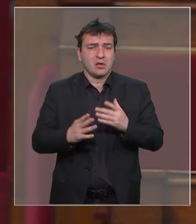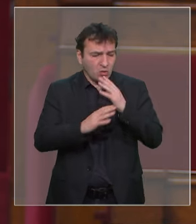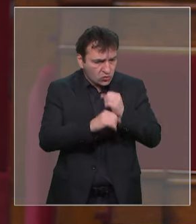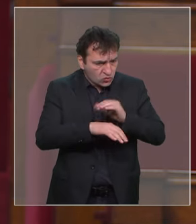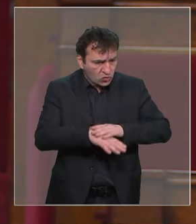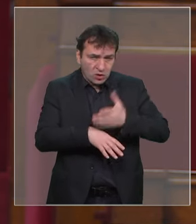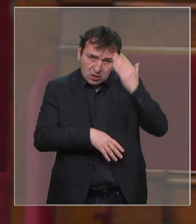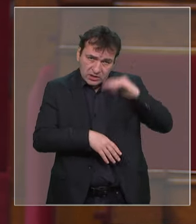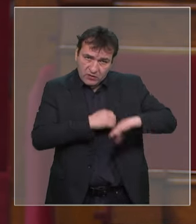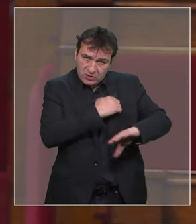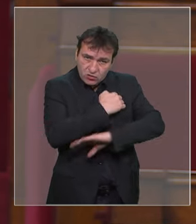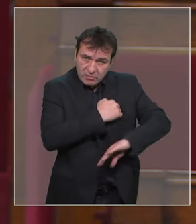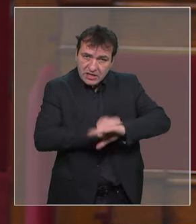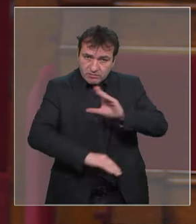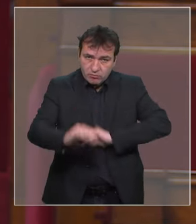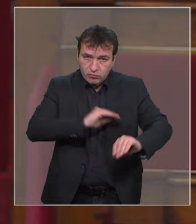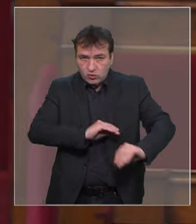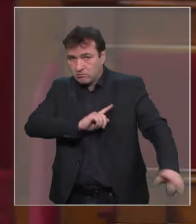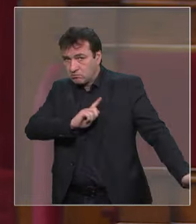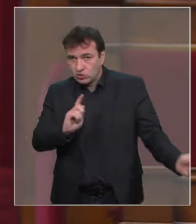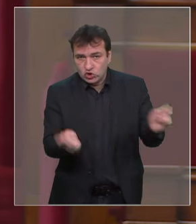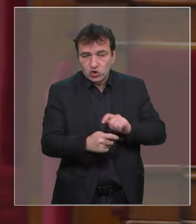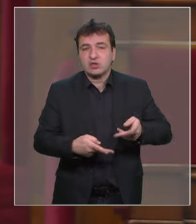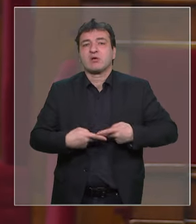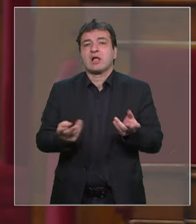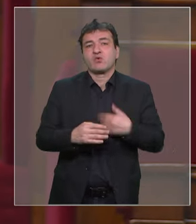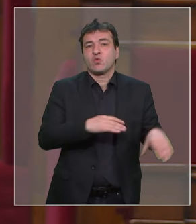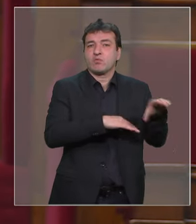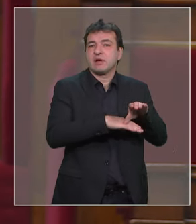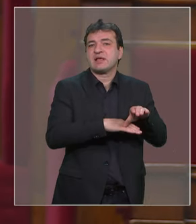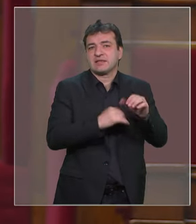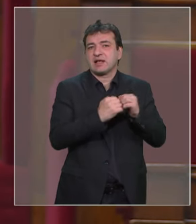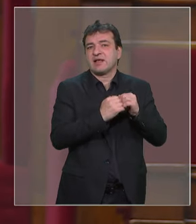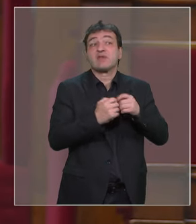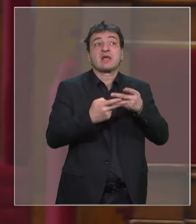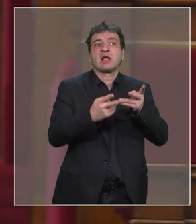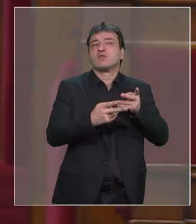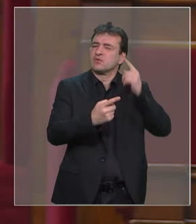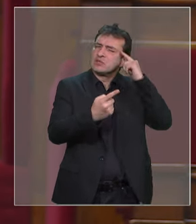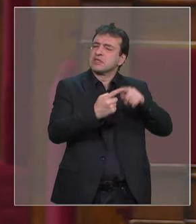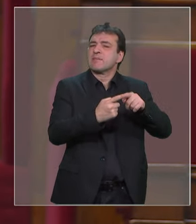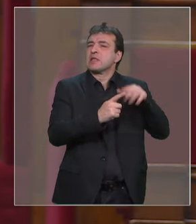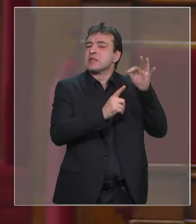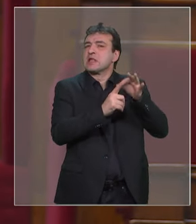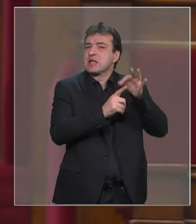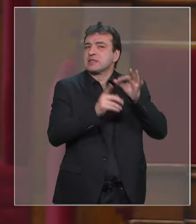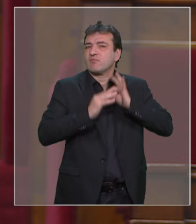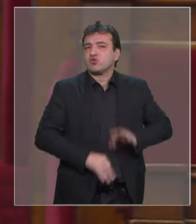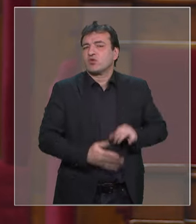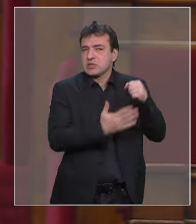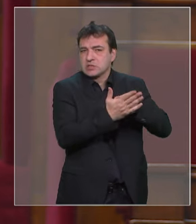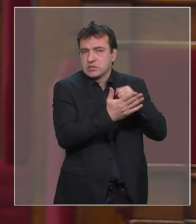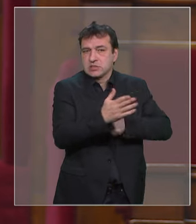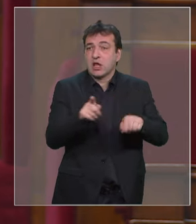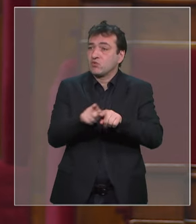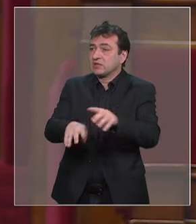refondre des programmes. Annonce qui complète celle déjà faite sur la lutte contre le harcèlement scolaire et les carrières des enseignants. Avec